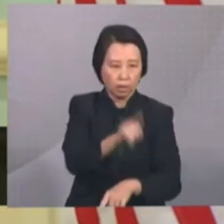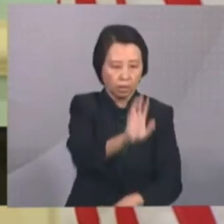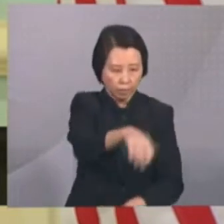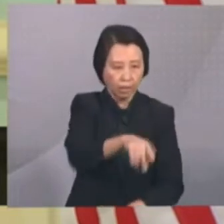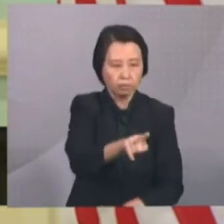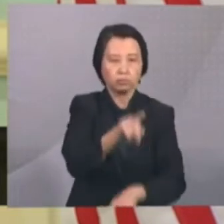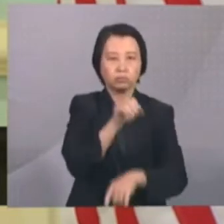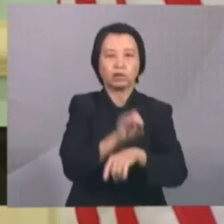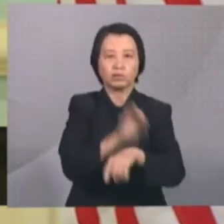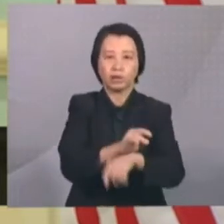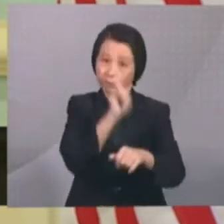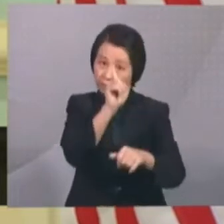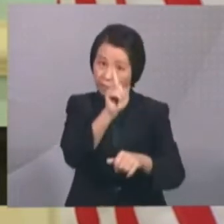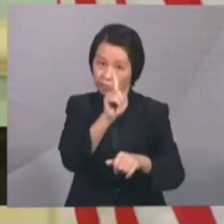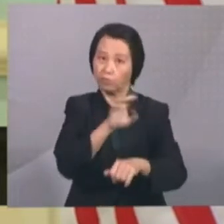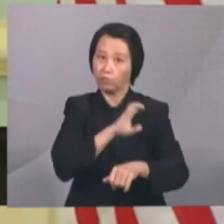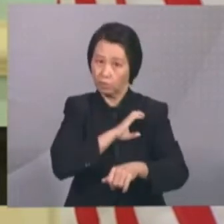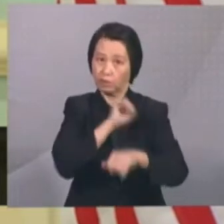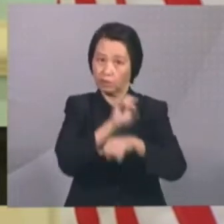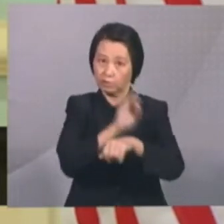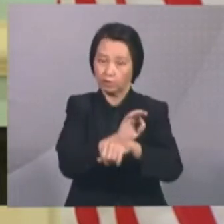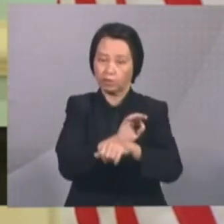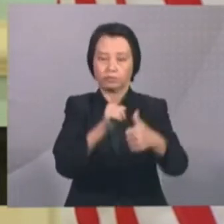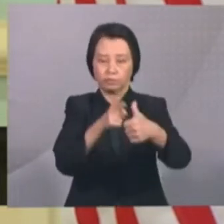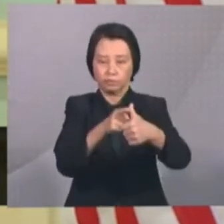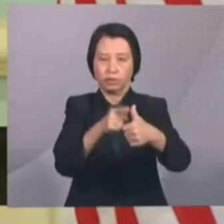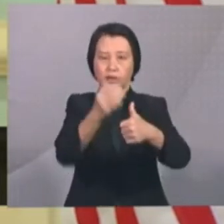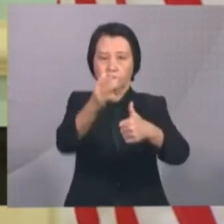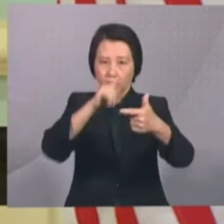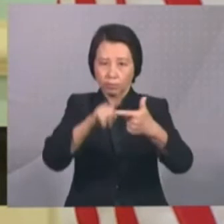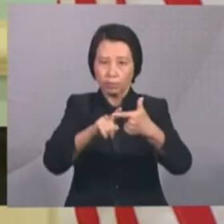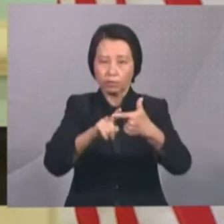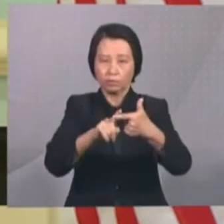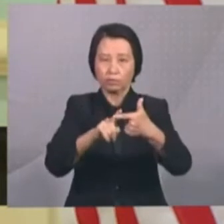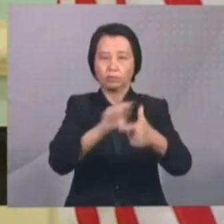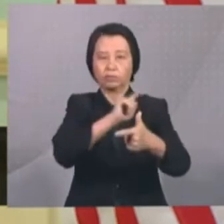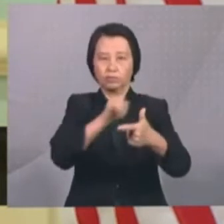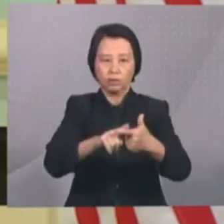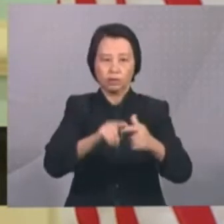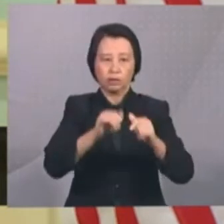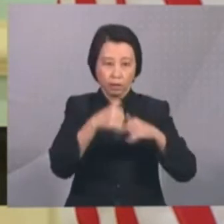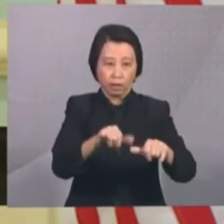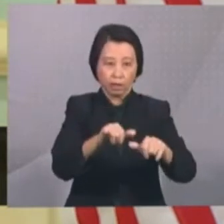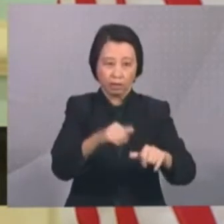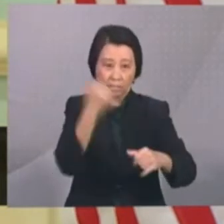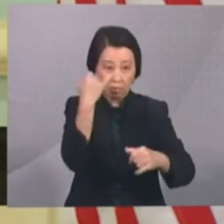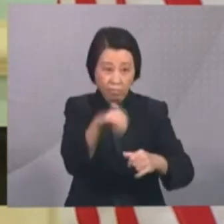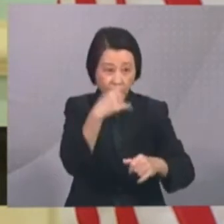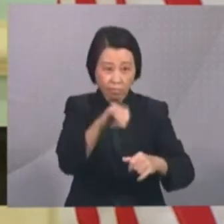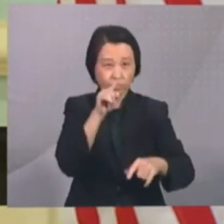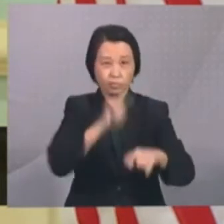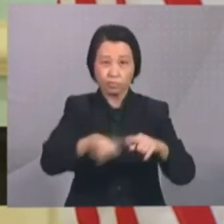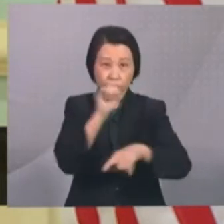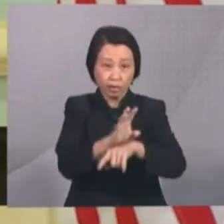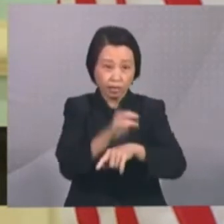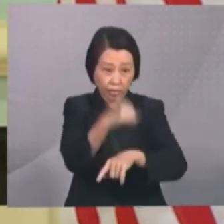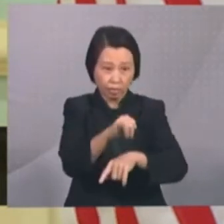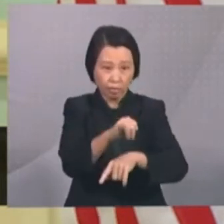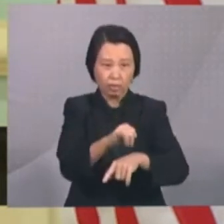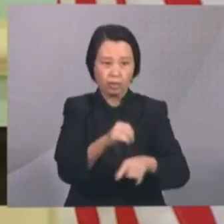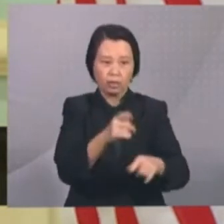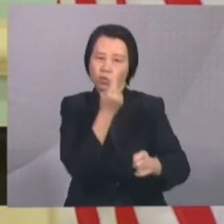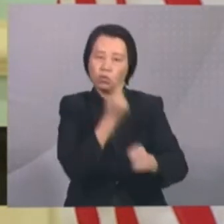hai struthio Hai akan di jika masih tidak mampu untuk